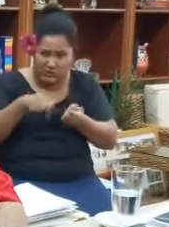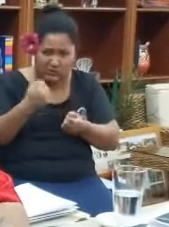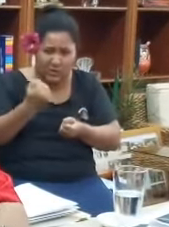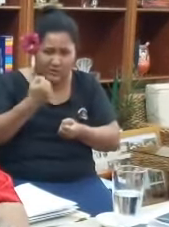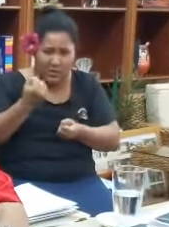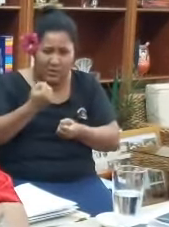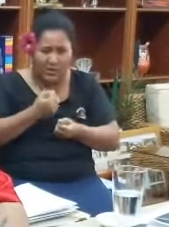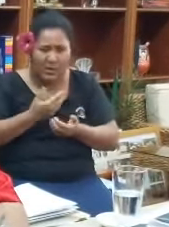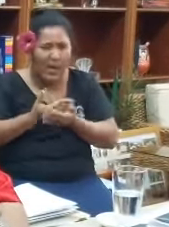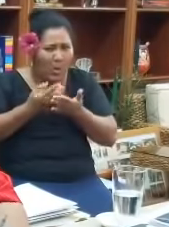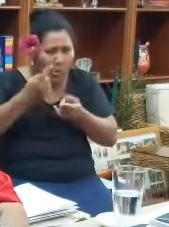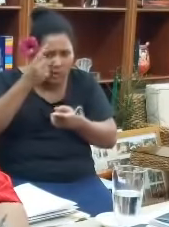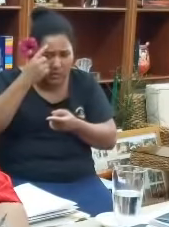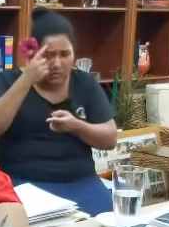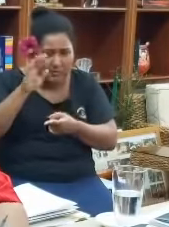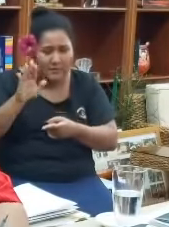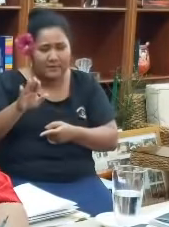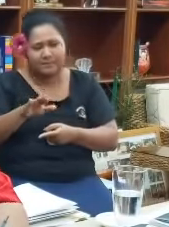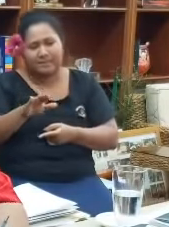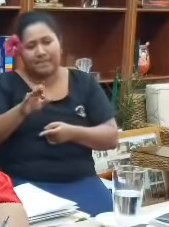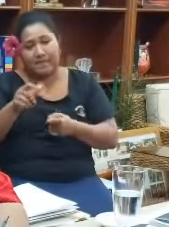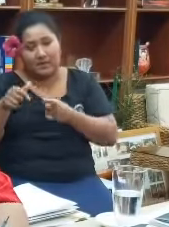Ale mele le faa ulu fale mai.